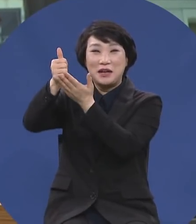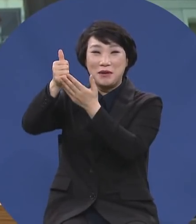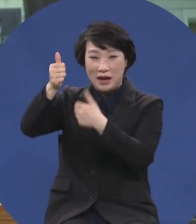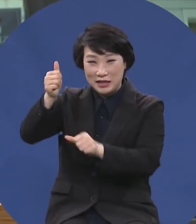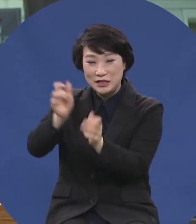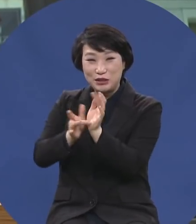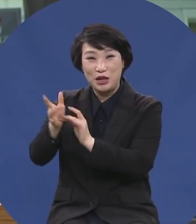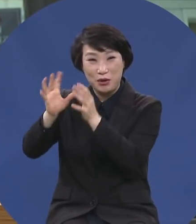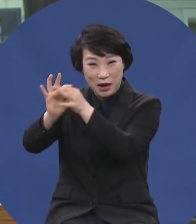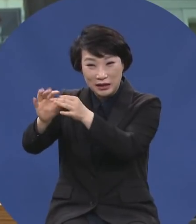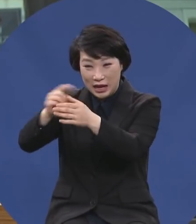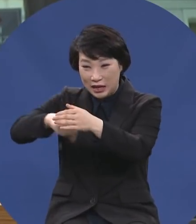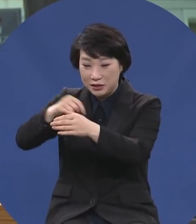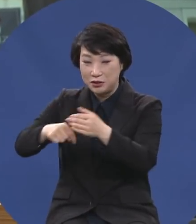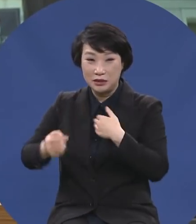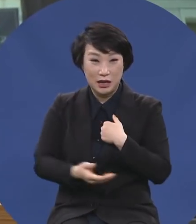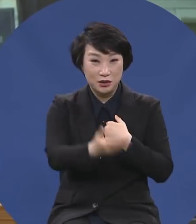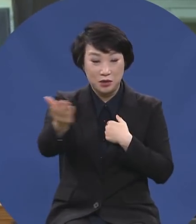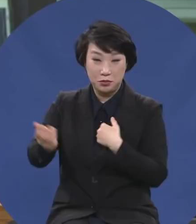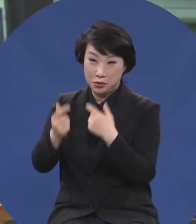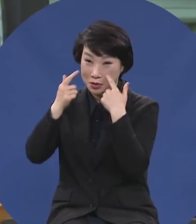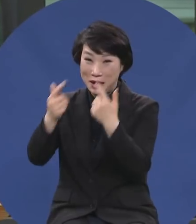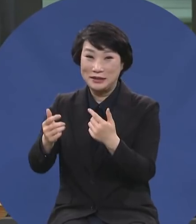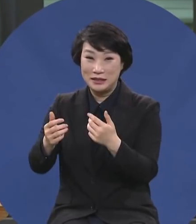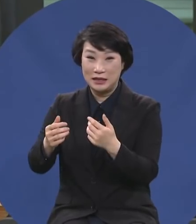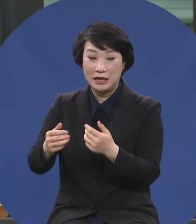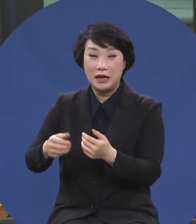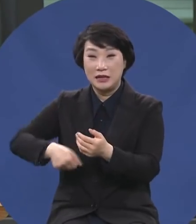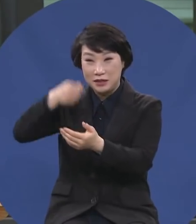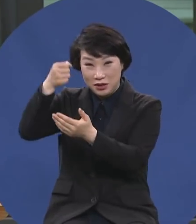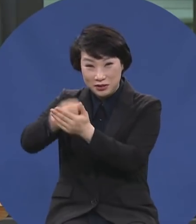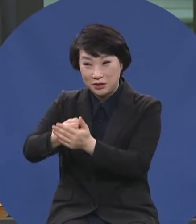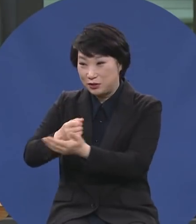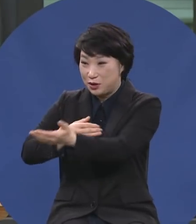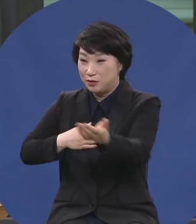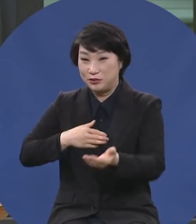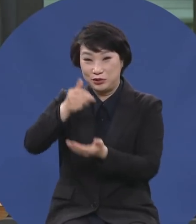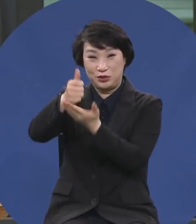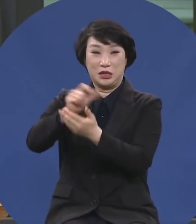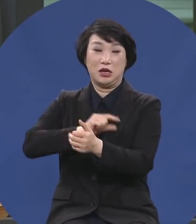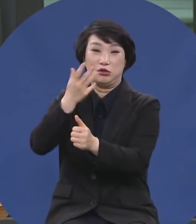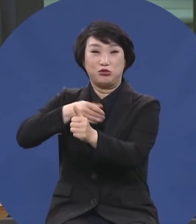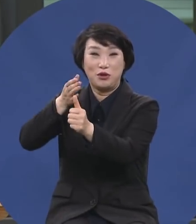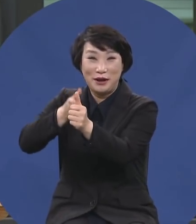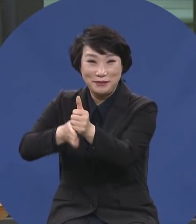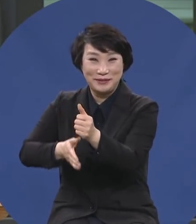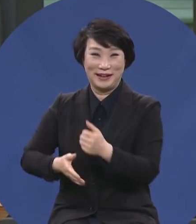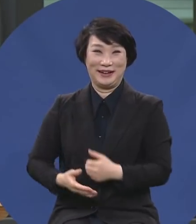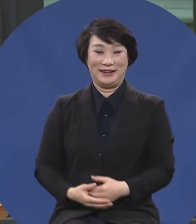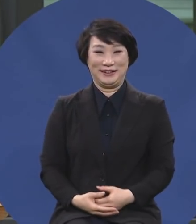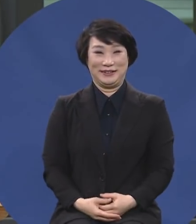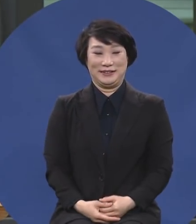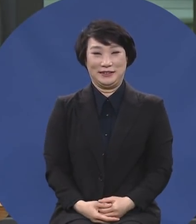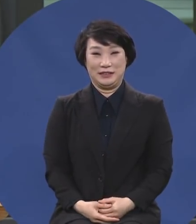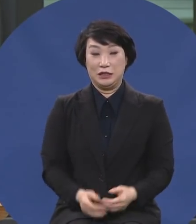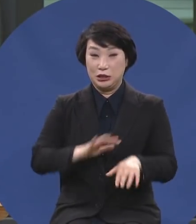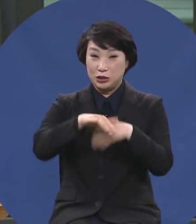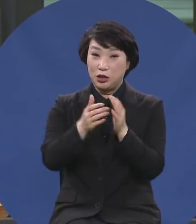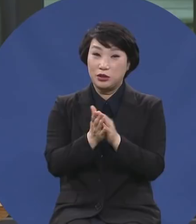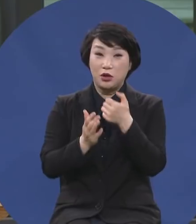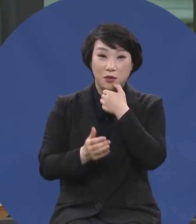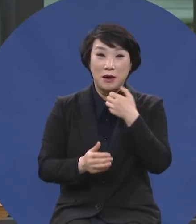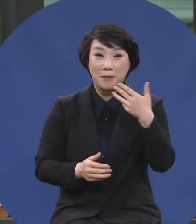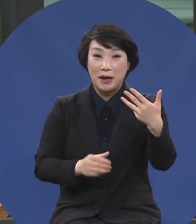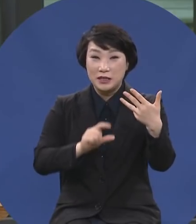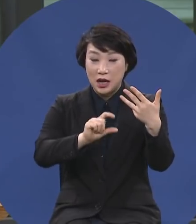아들의 관계 속에서 여러분들이 확실하게 정립하시기를 주님의 이름으로 축원합니다. 로마서